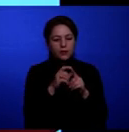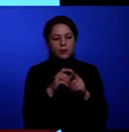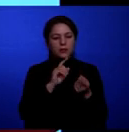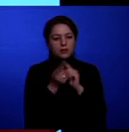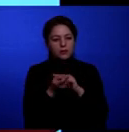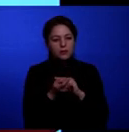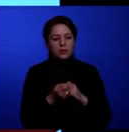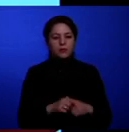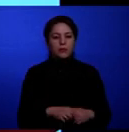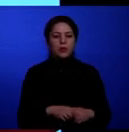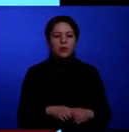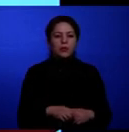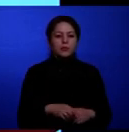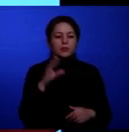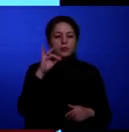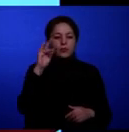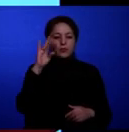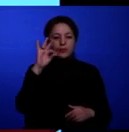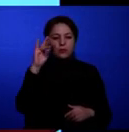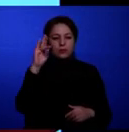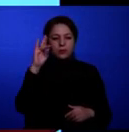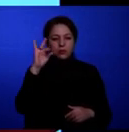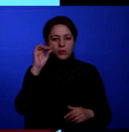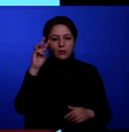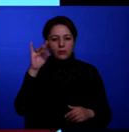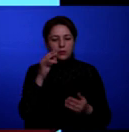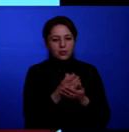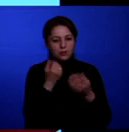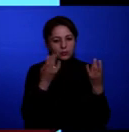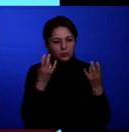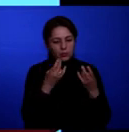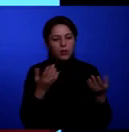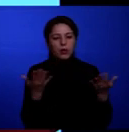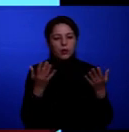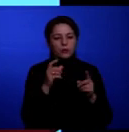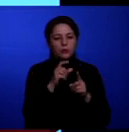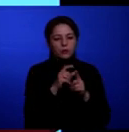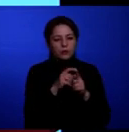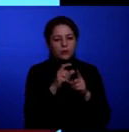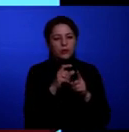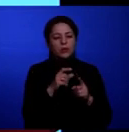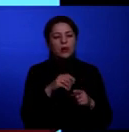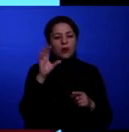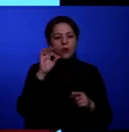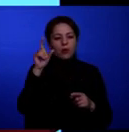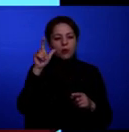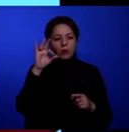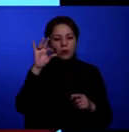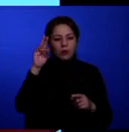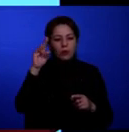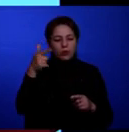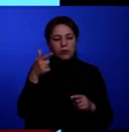значит мы подберем синонимы и так какое же слово у нас заменит слова огонь